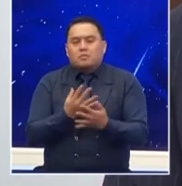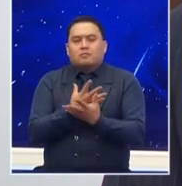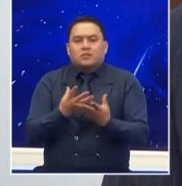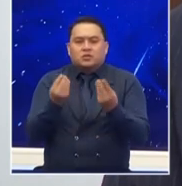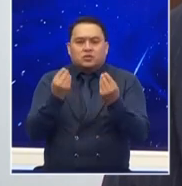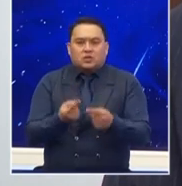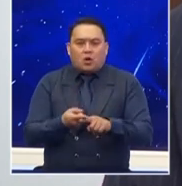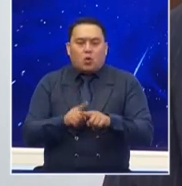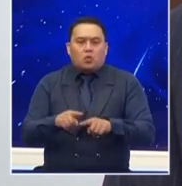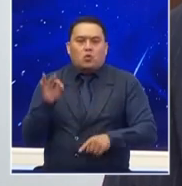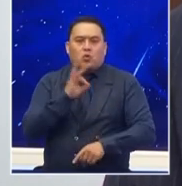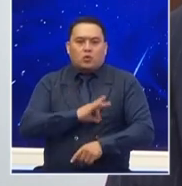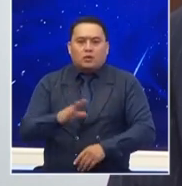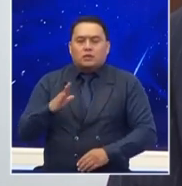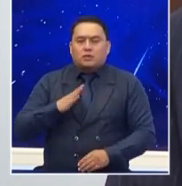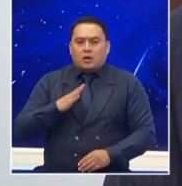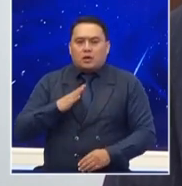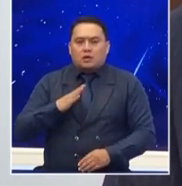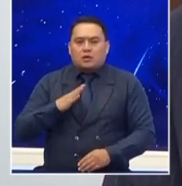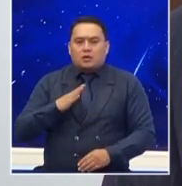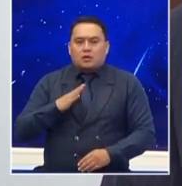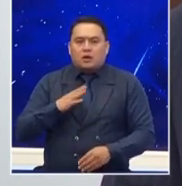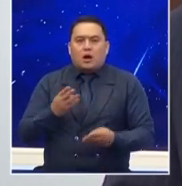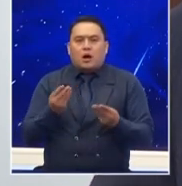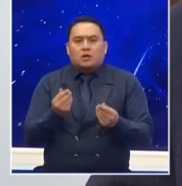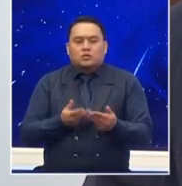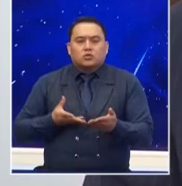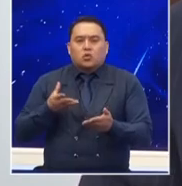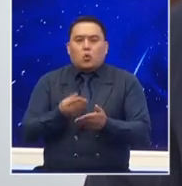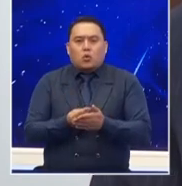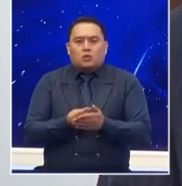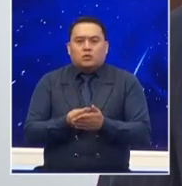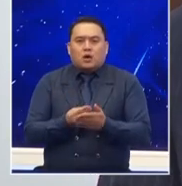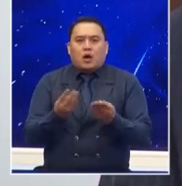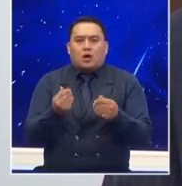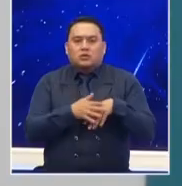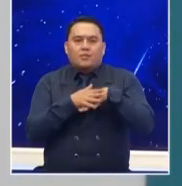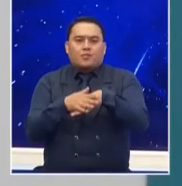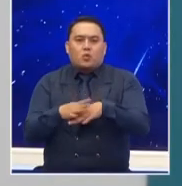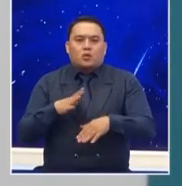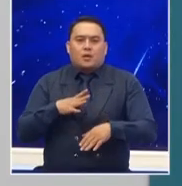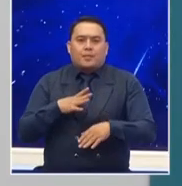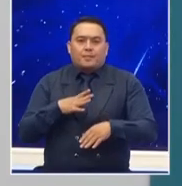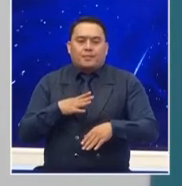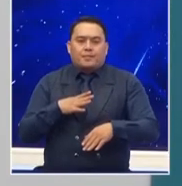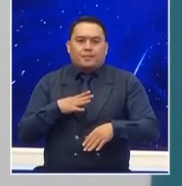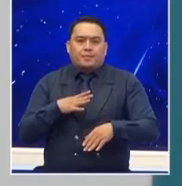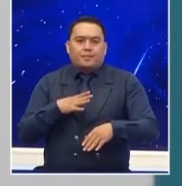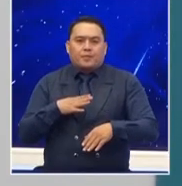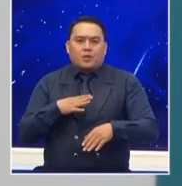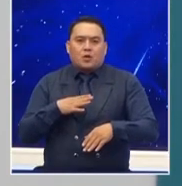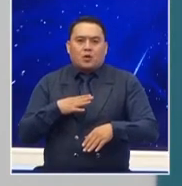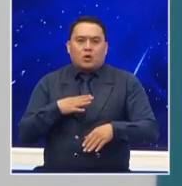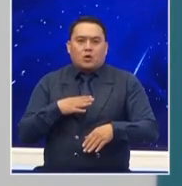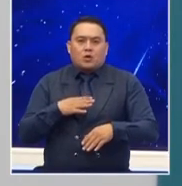осы әдісті қолданып жатыр. Жан басына ақша төлеп, соған байланысты да біраз ақша бөленді. Бір сөзбен айтқанда,